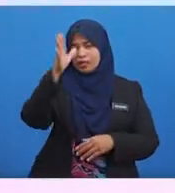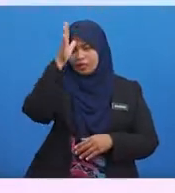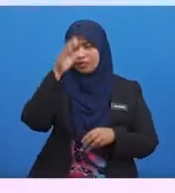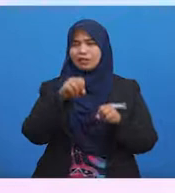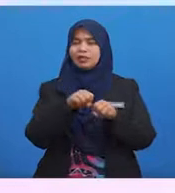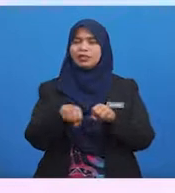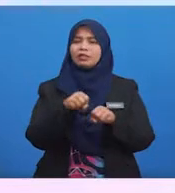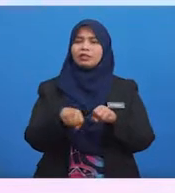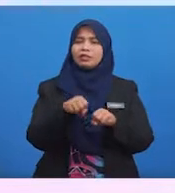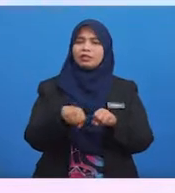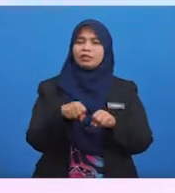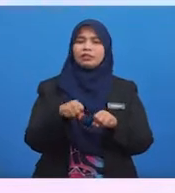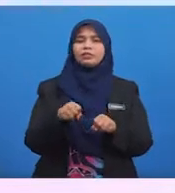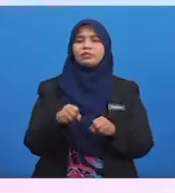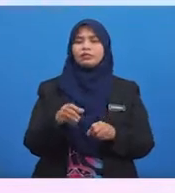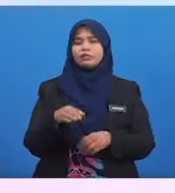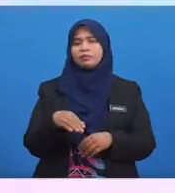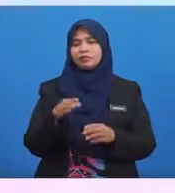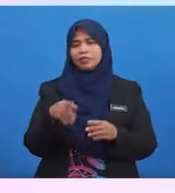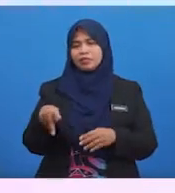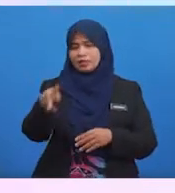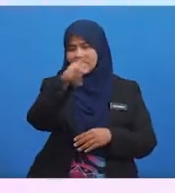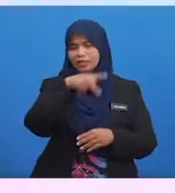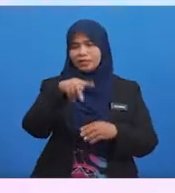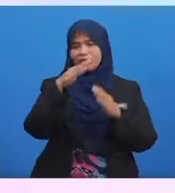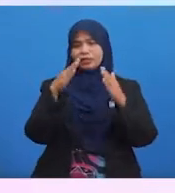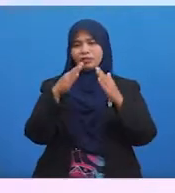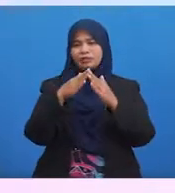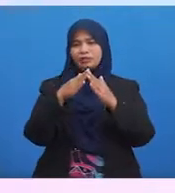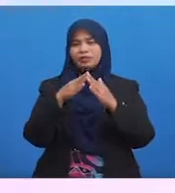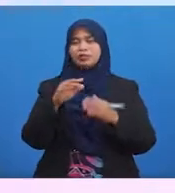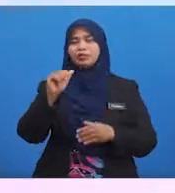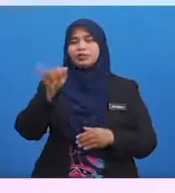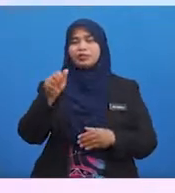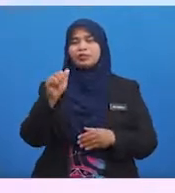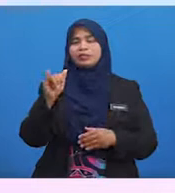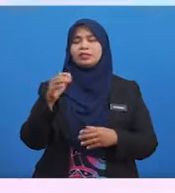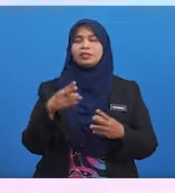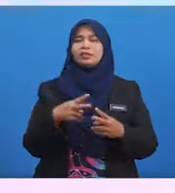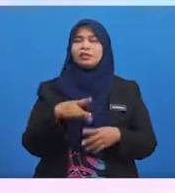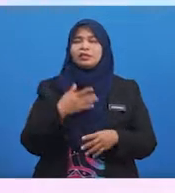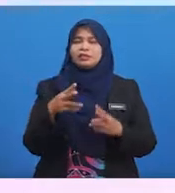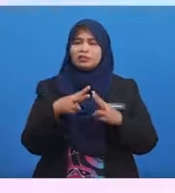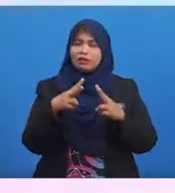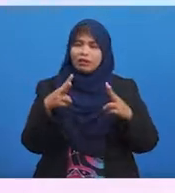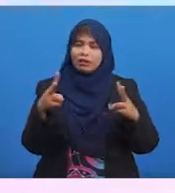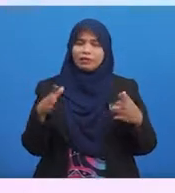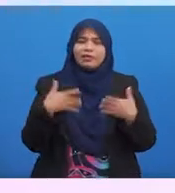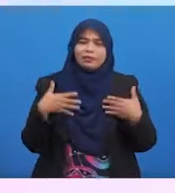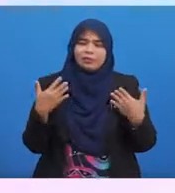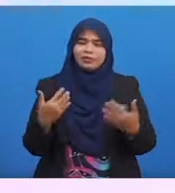batikan mengelilingi rumahnya Ajay ber-ac sangat gembira